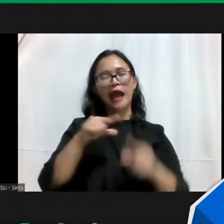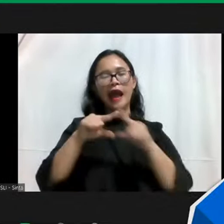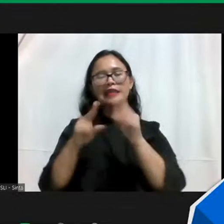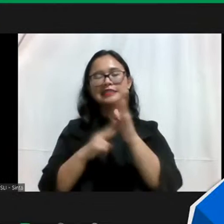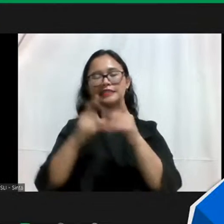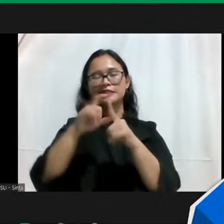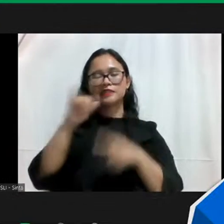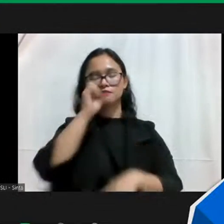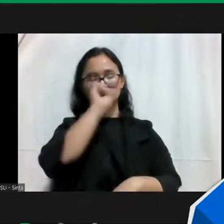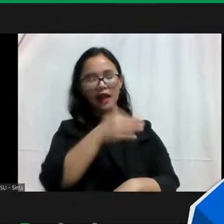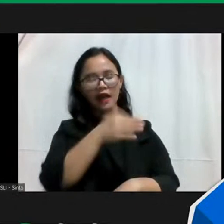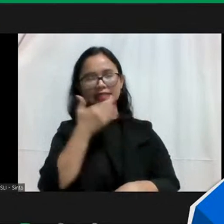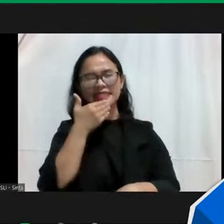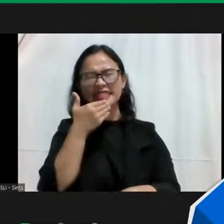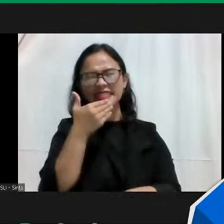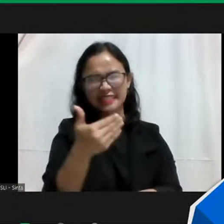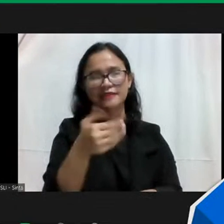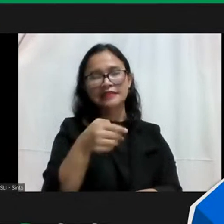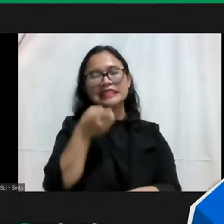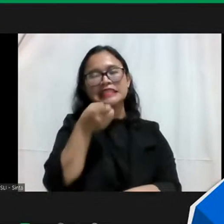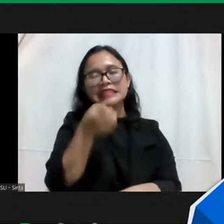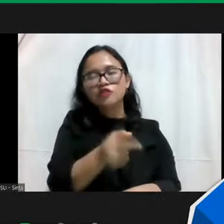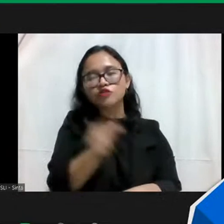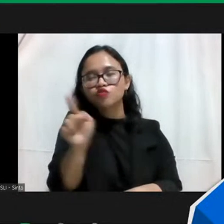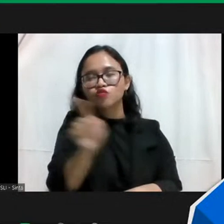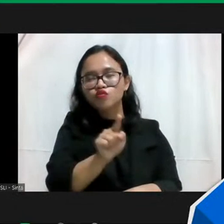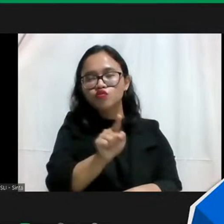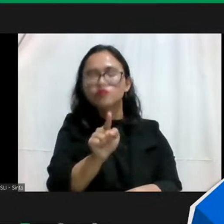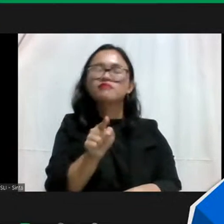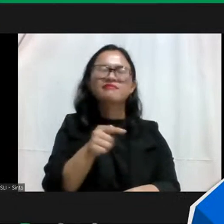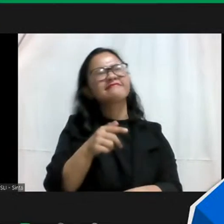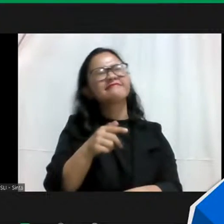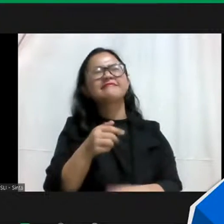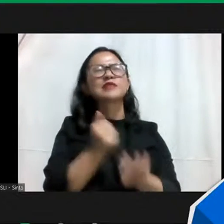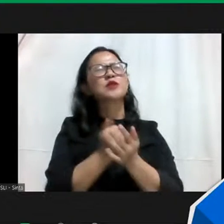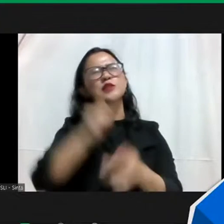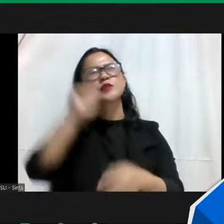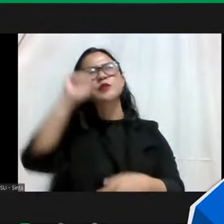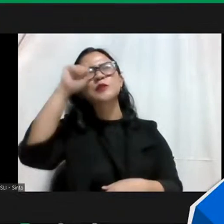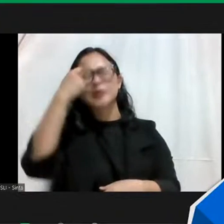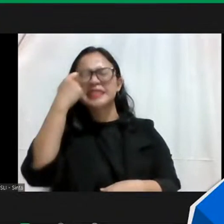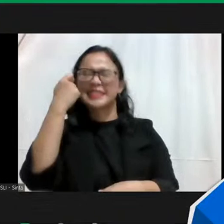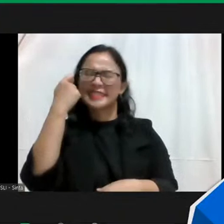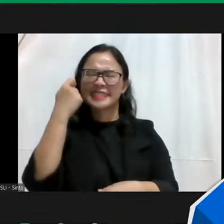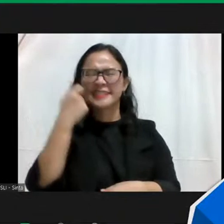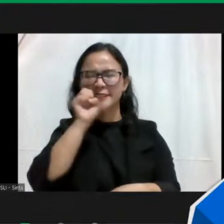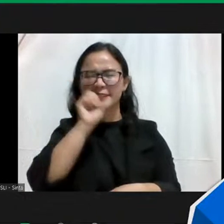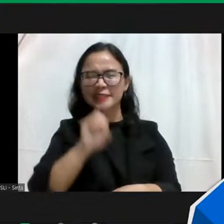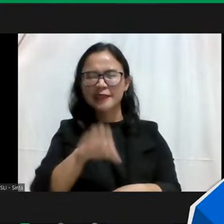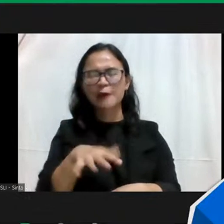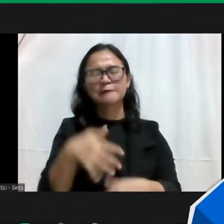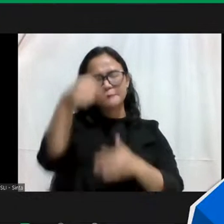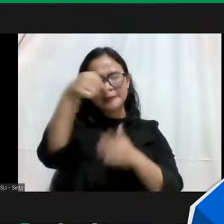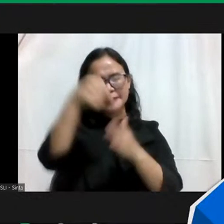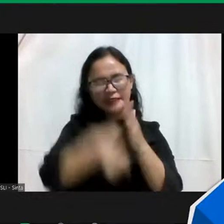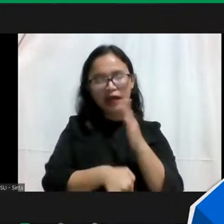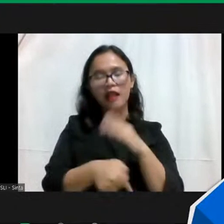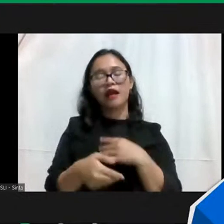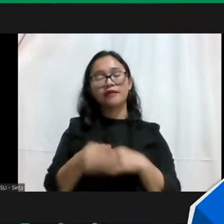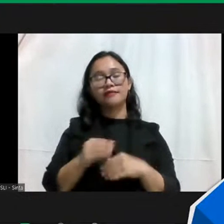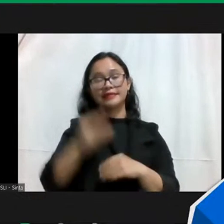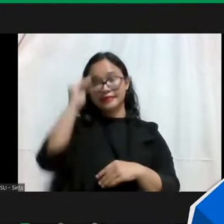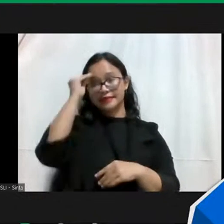ini akan eh sulit juga menjawabnya secara detail bahwa memang ee rencana aksi nasional yang